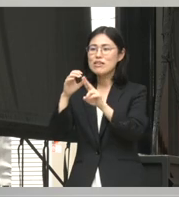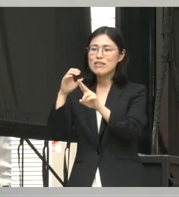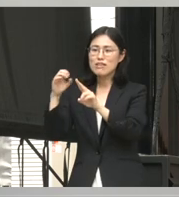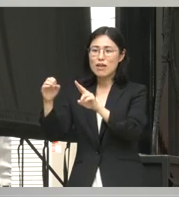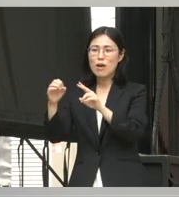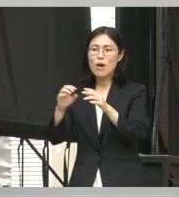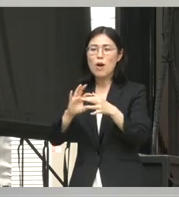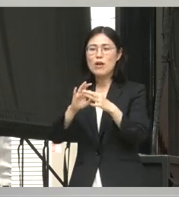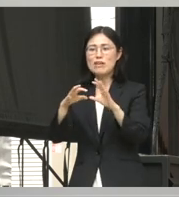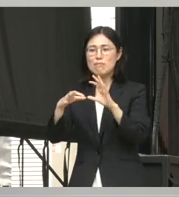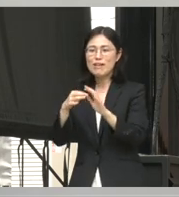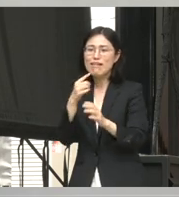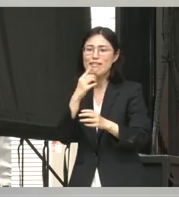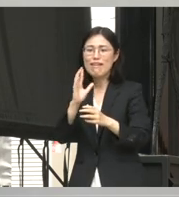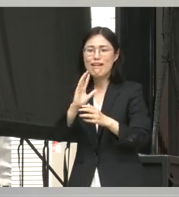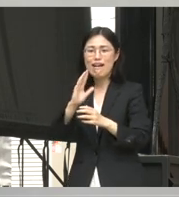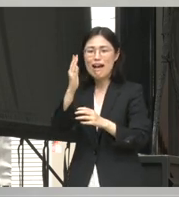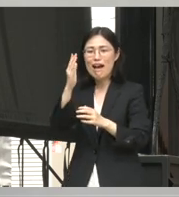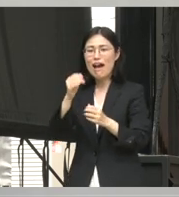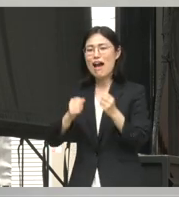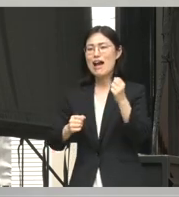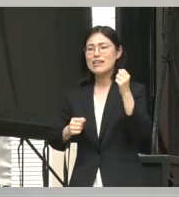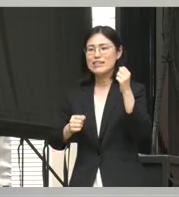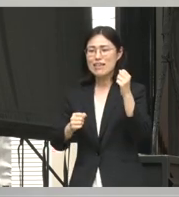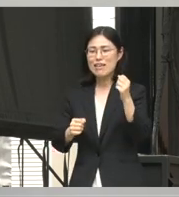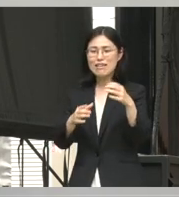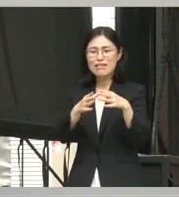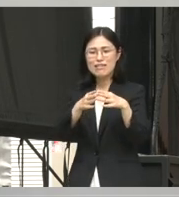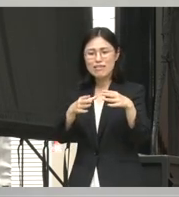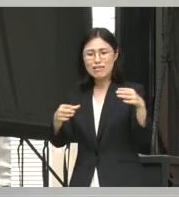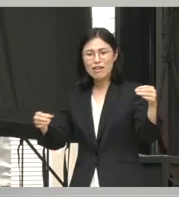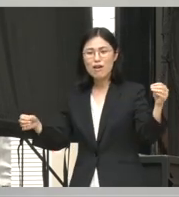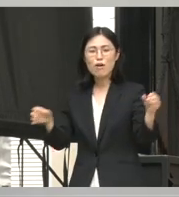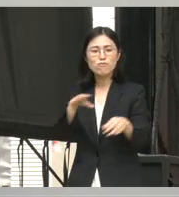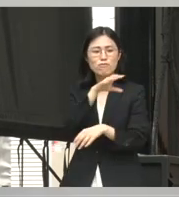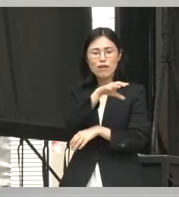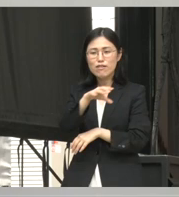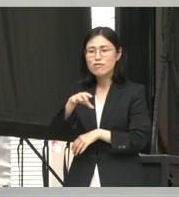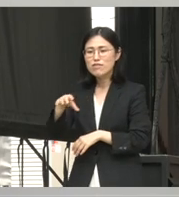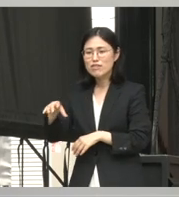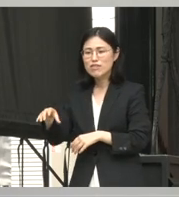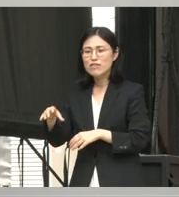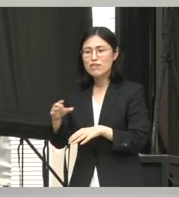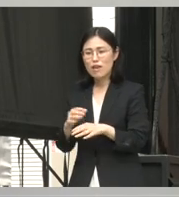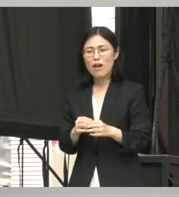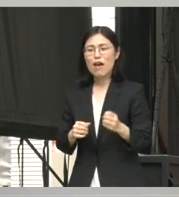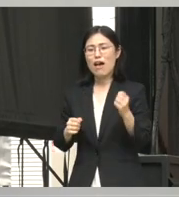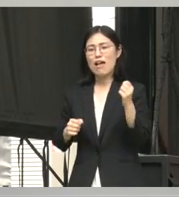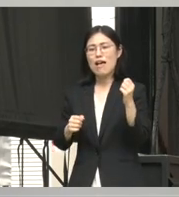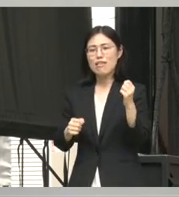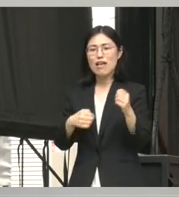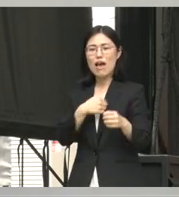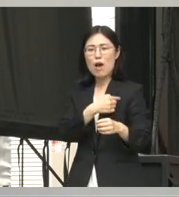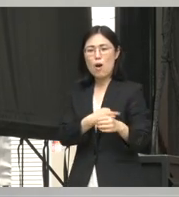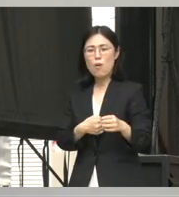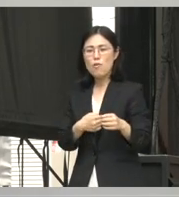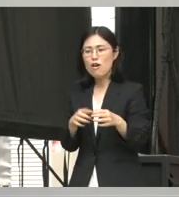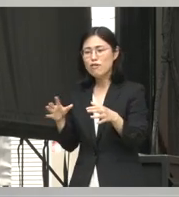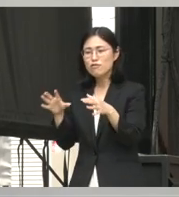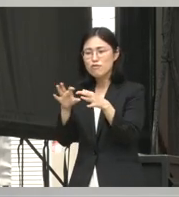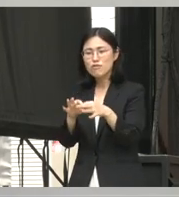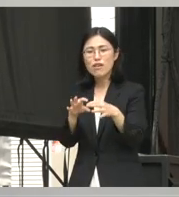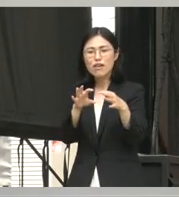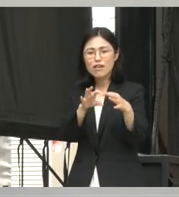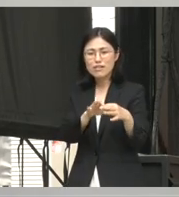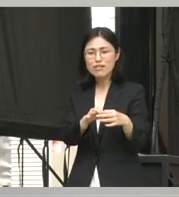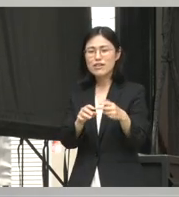ック聖火リレー、全国各地の聖火ランナーの思いをつなぎ、 7月9日